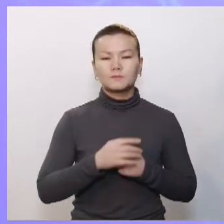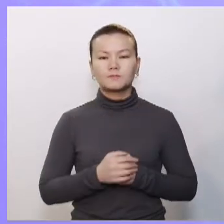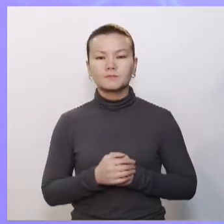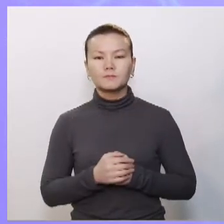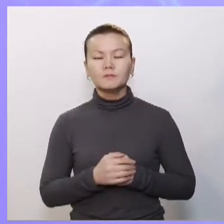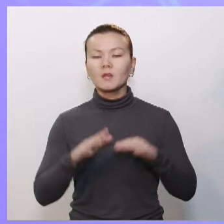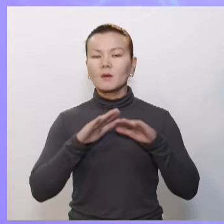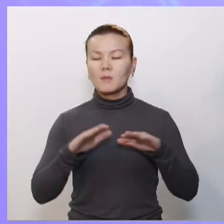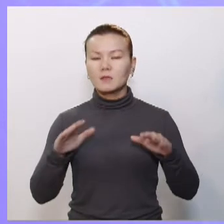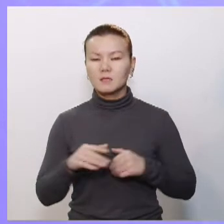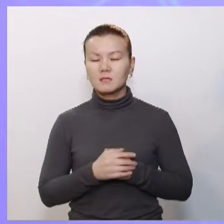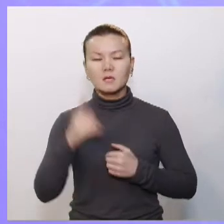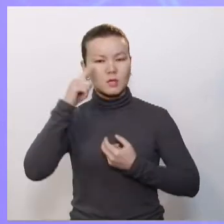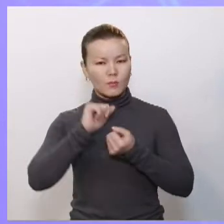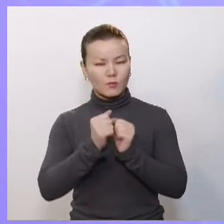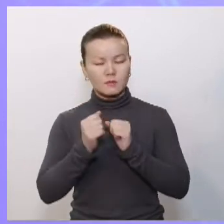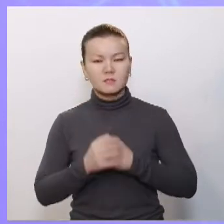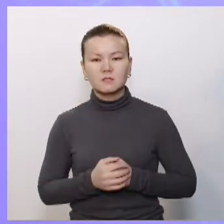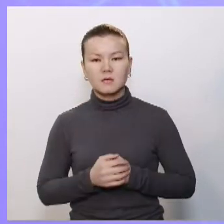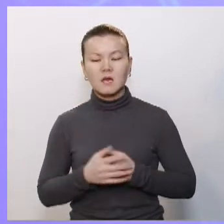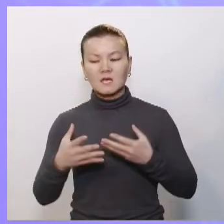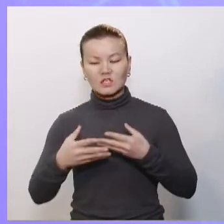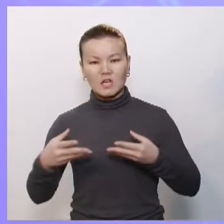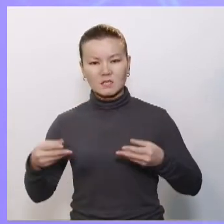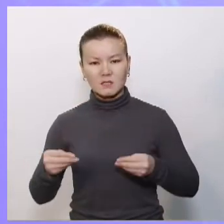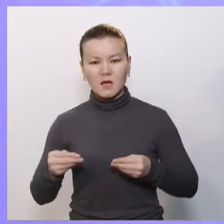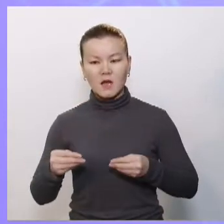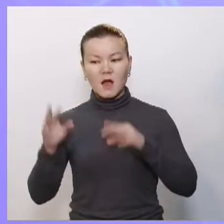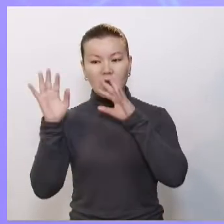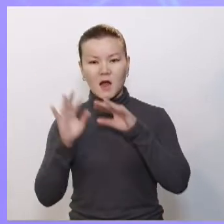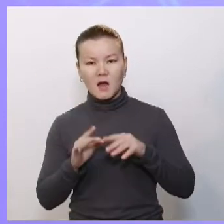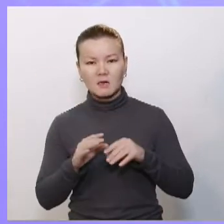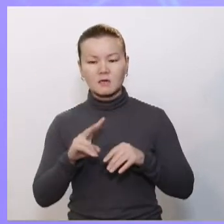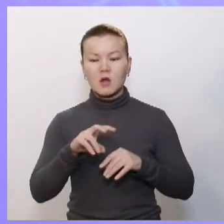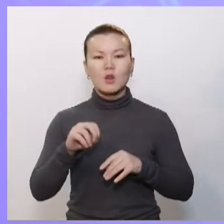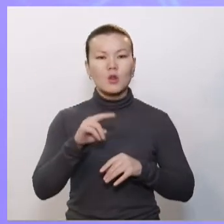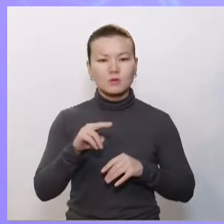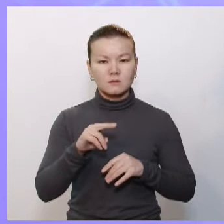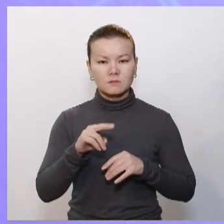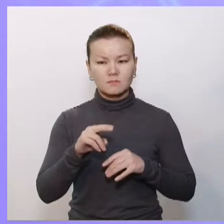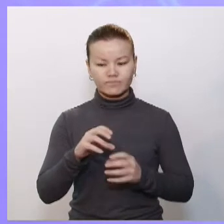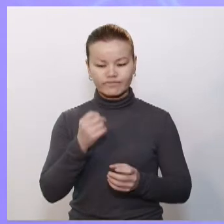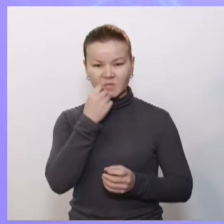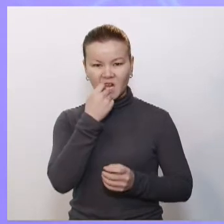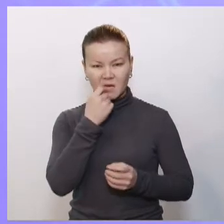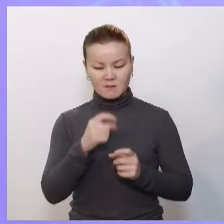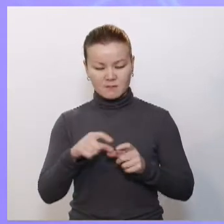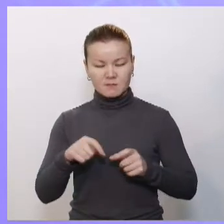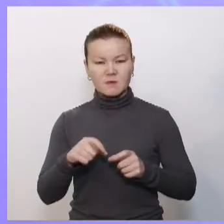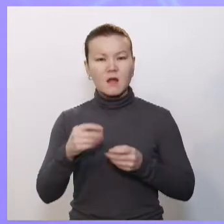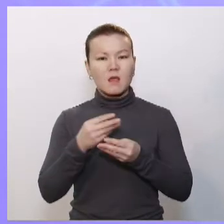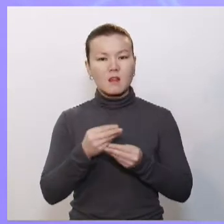Балдар, эсиңерге туткула. Жазында кар, муз эрийт.